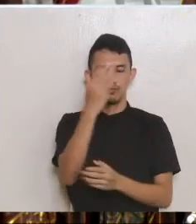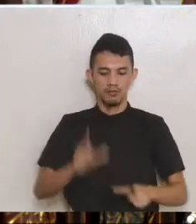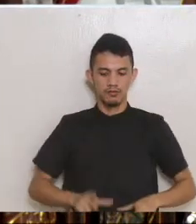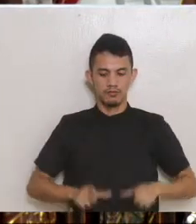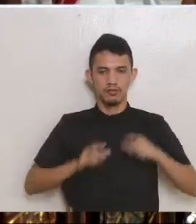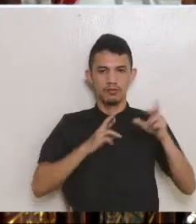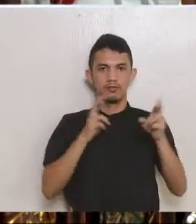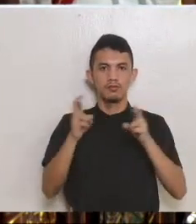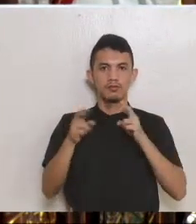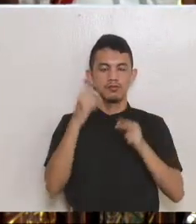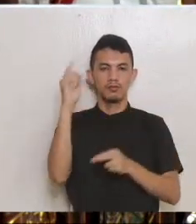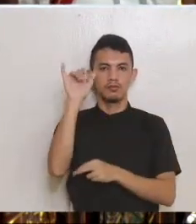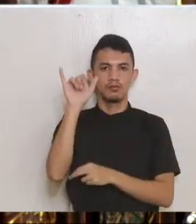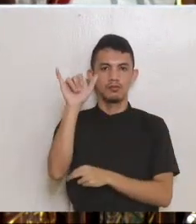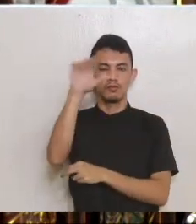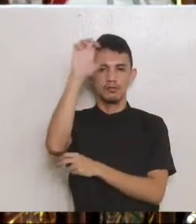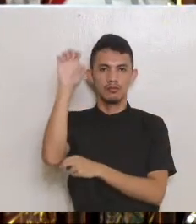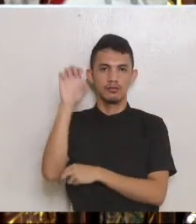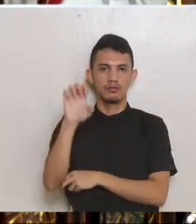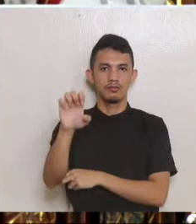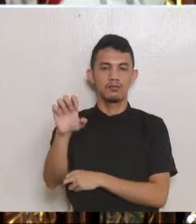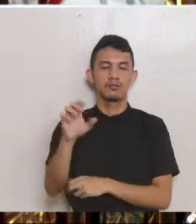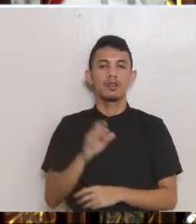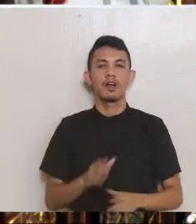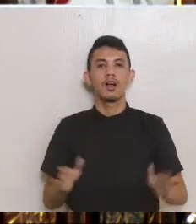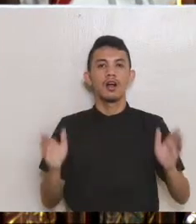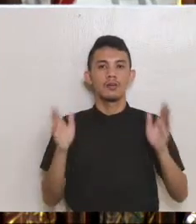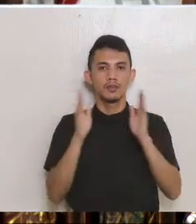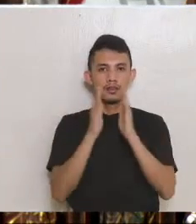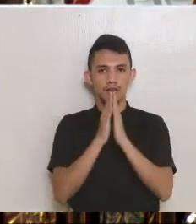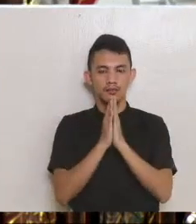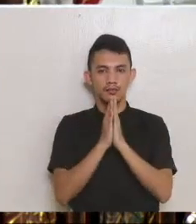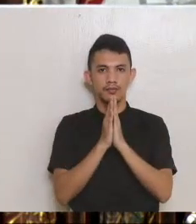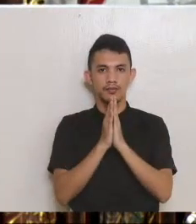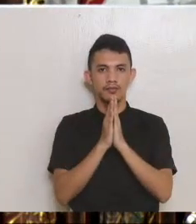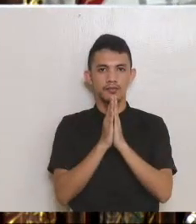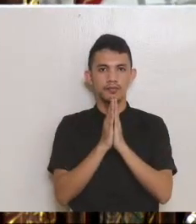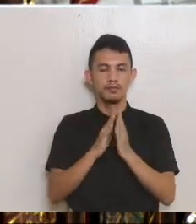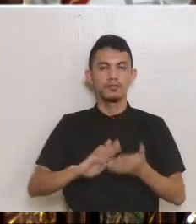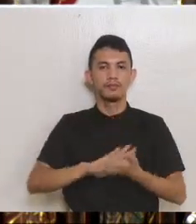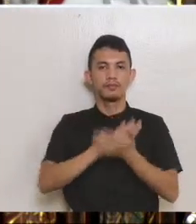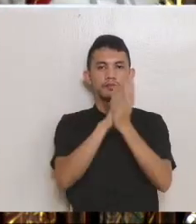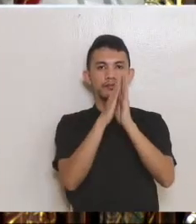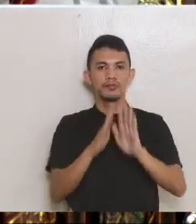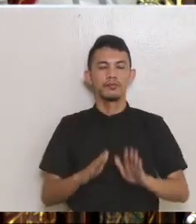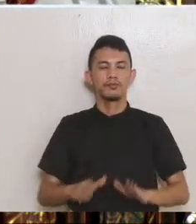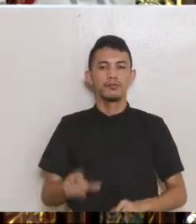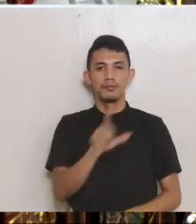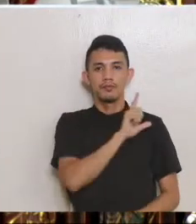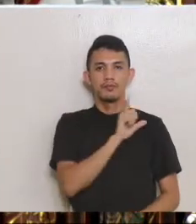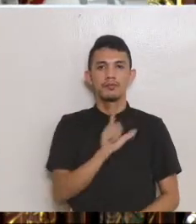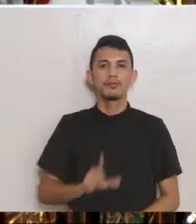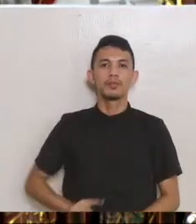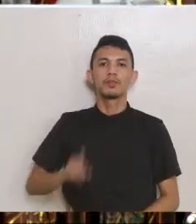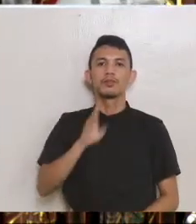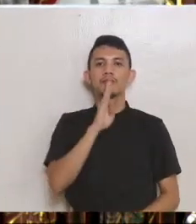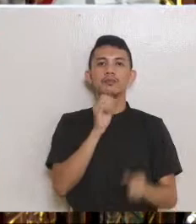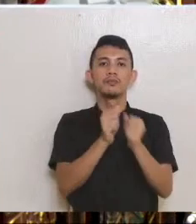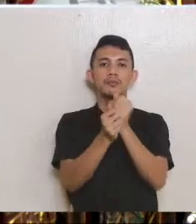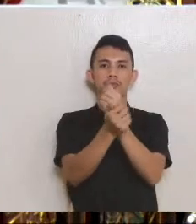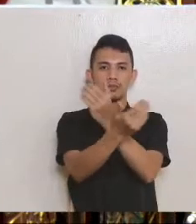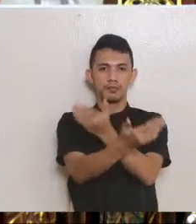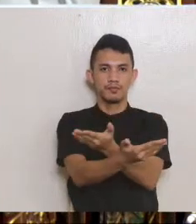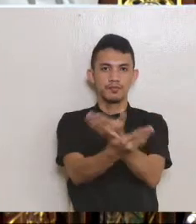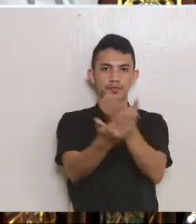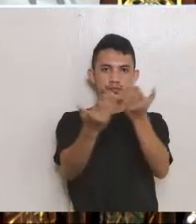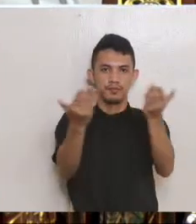hari hangtod sa kahangturan. Amen. Ang kalinaw sa Ginoo man naa